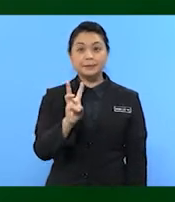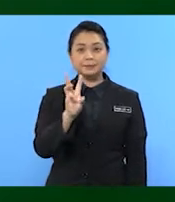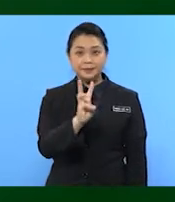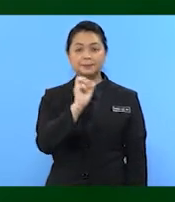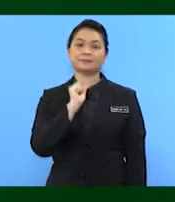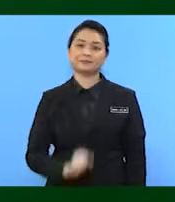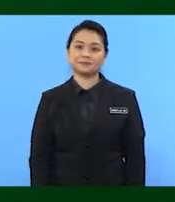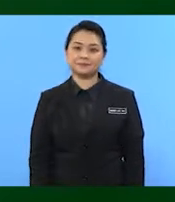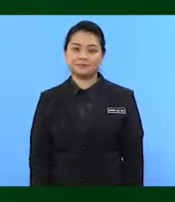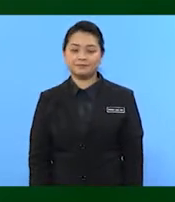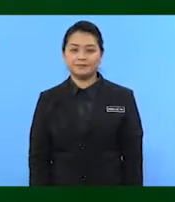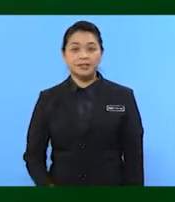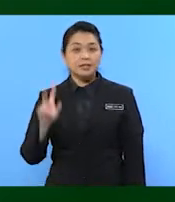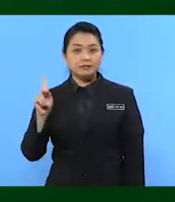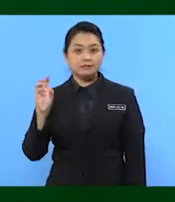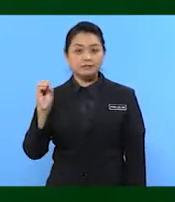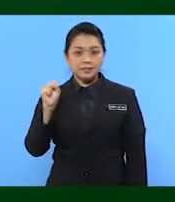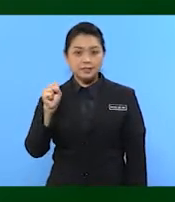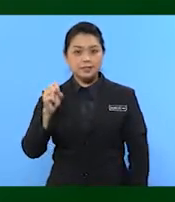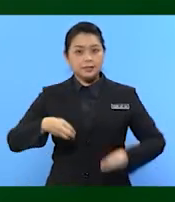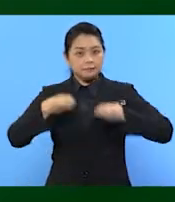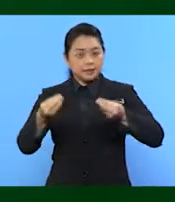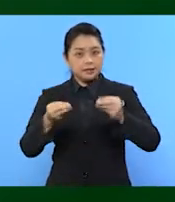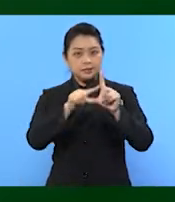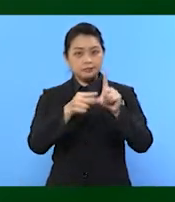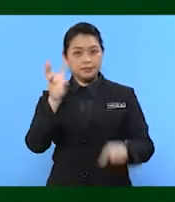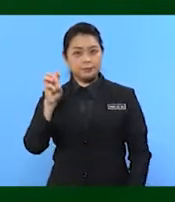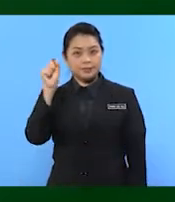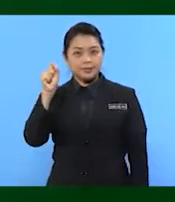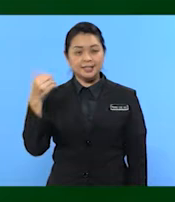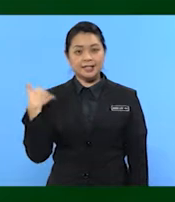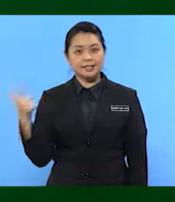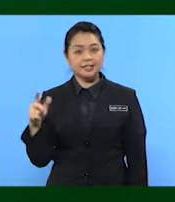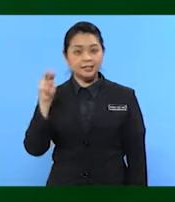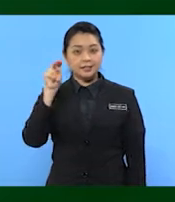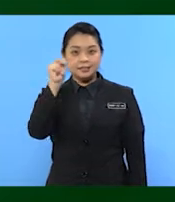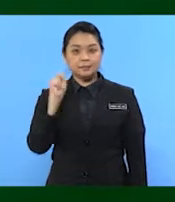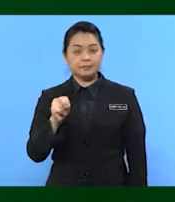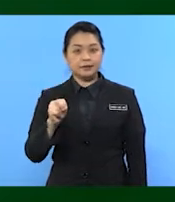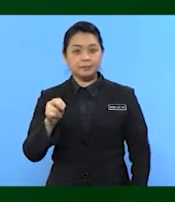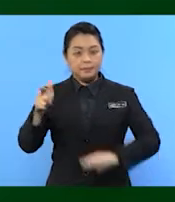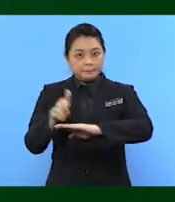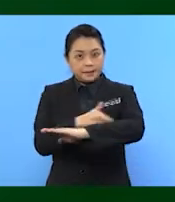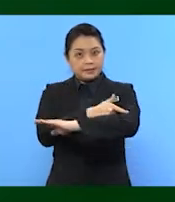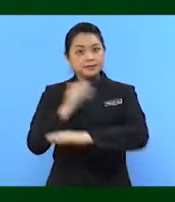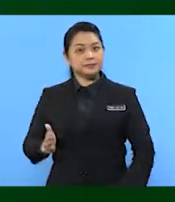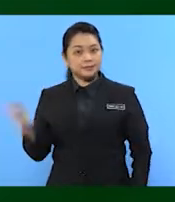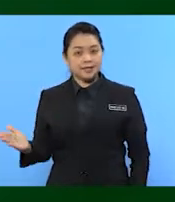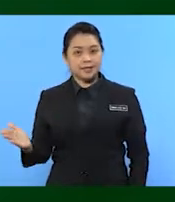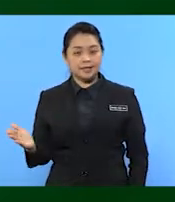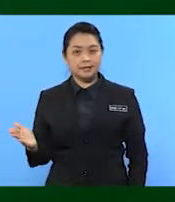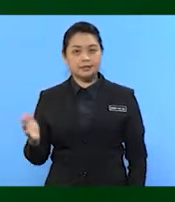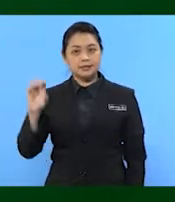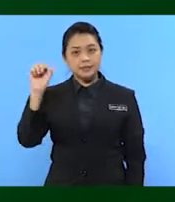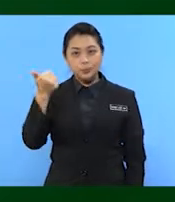0.866. Kosinus bagi sudut 60 darjah ialah nisbah panjang bersebelahan